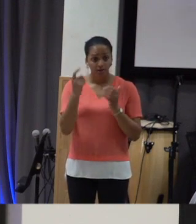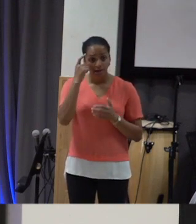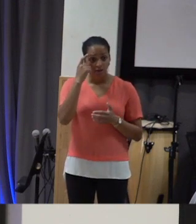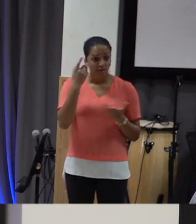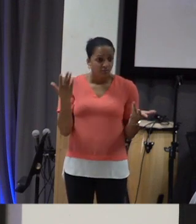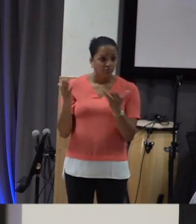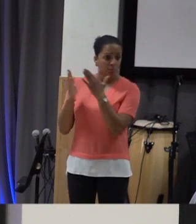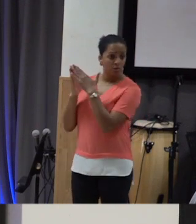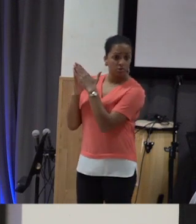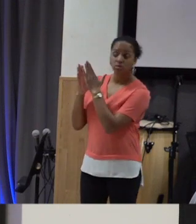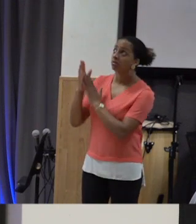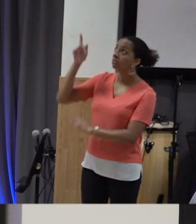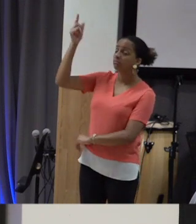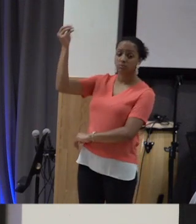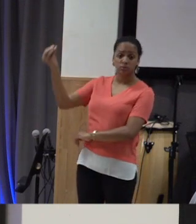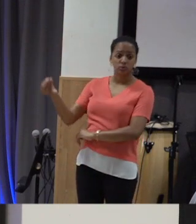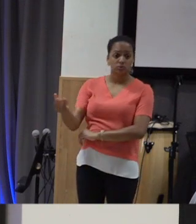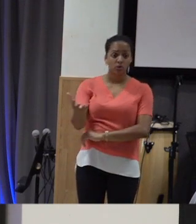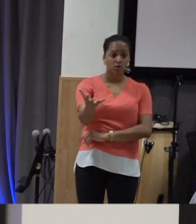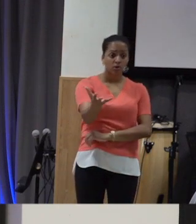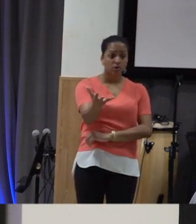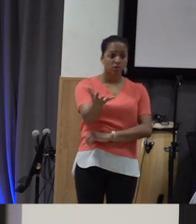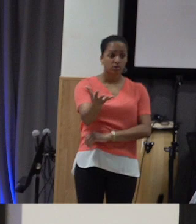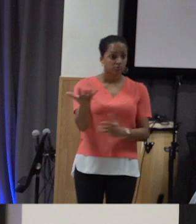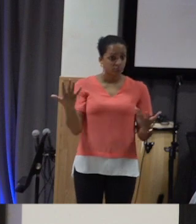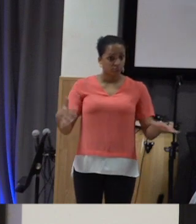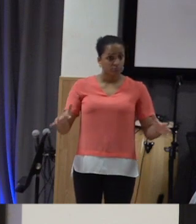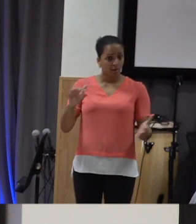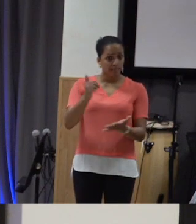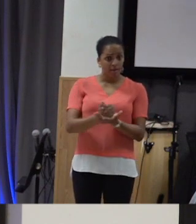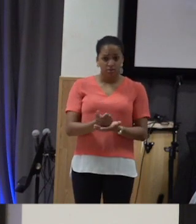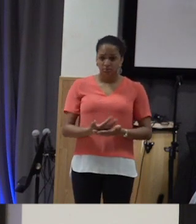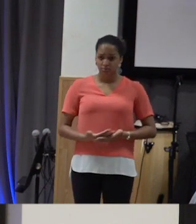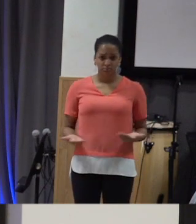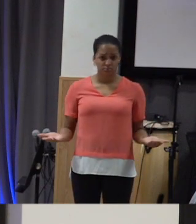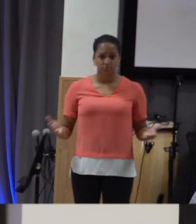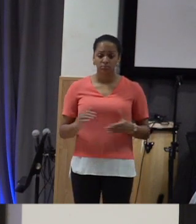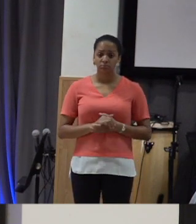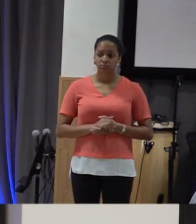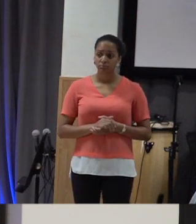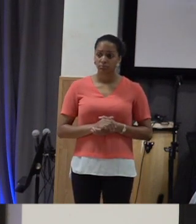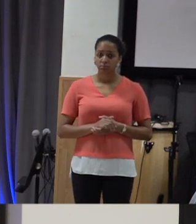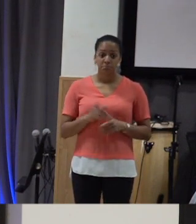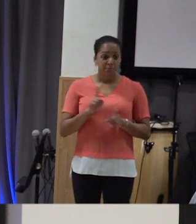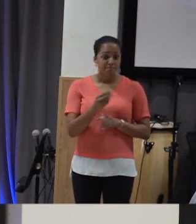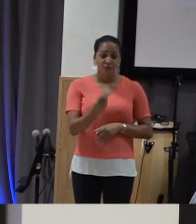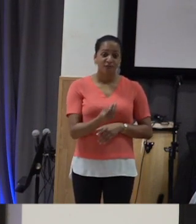demandes à Dieu, il te la donne, et tu l'as. Amen. Il faut être simple, hein, comme la foi d'un